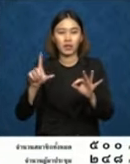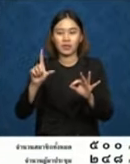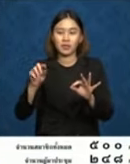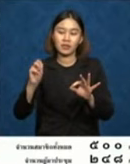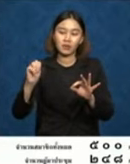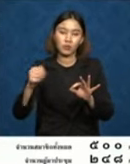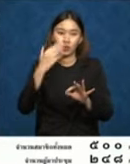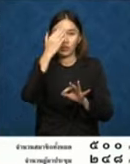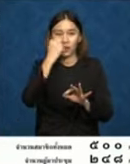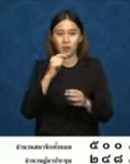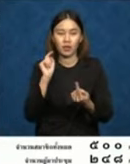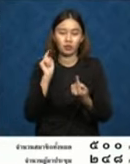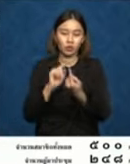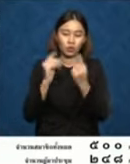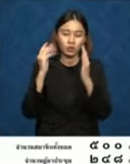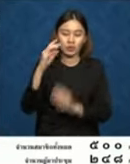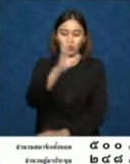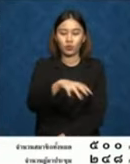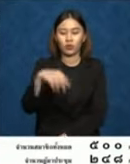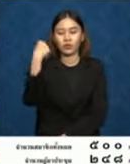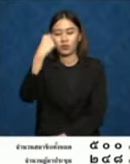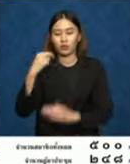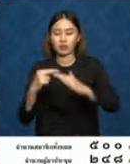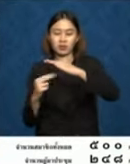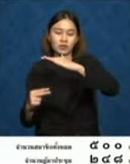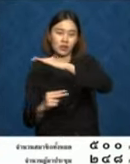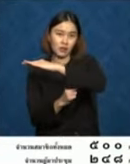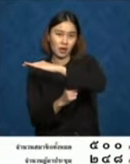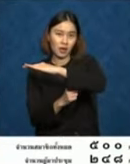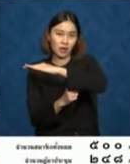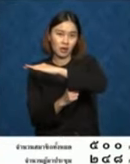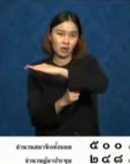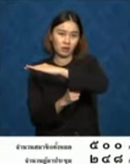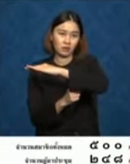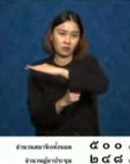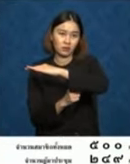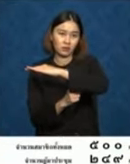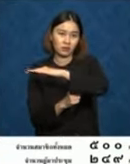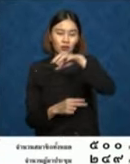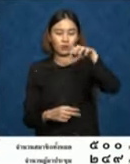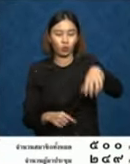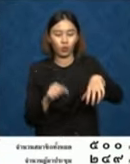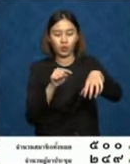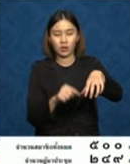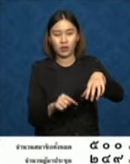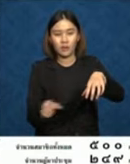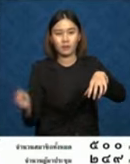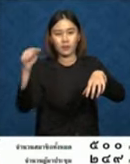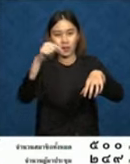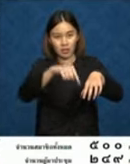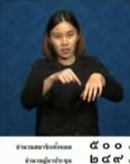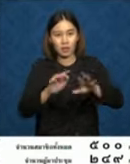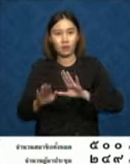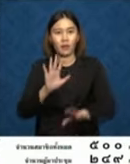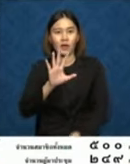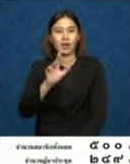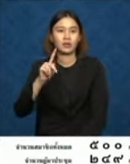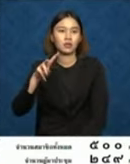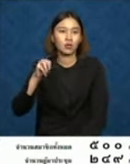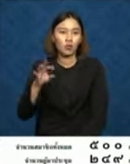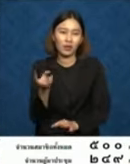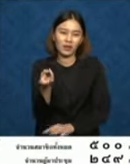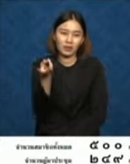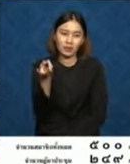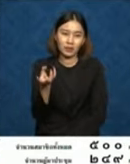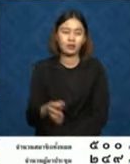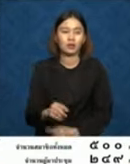รับแหล่งท่องเที่ยวโดยเฉพาะจากสะพานไปท่าตำหนักทักษิณราชินีเวชประมาณ5กิโลเองครับท่าน